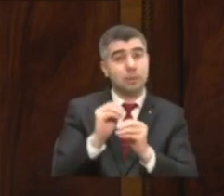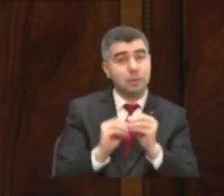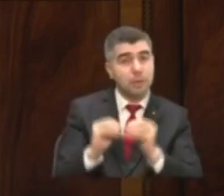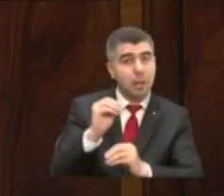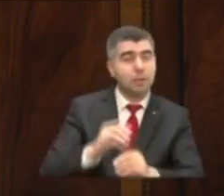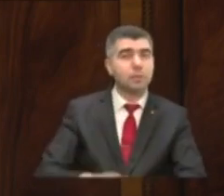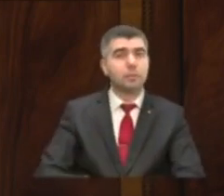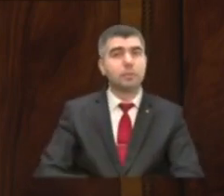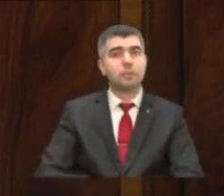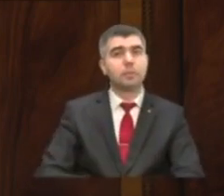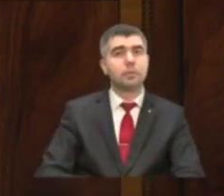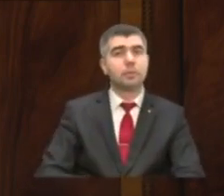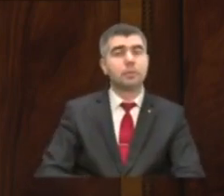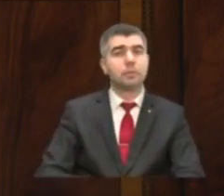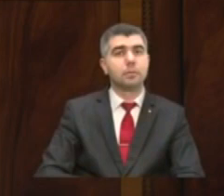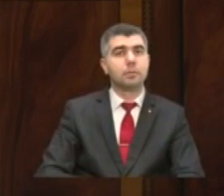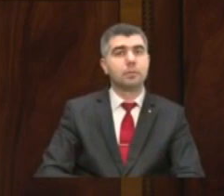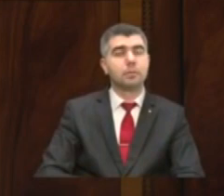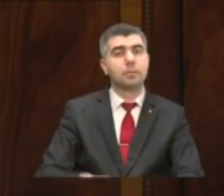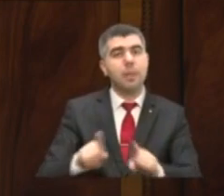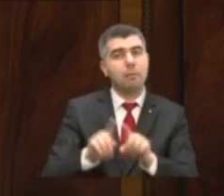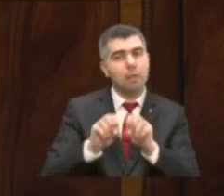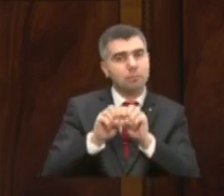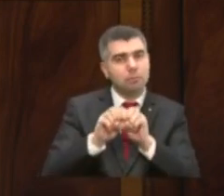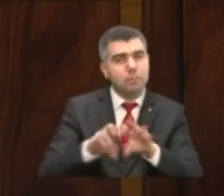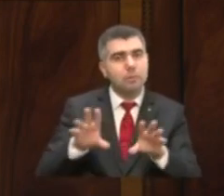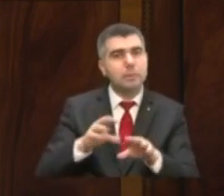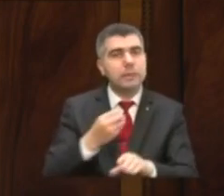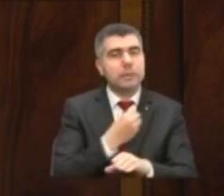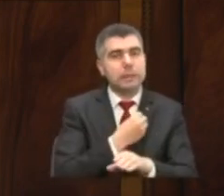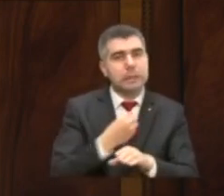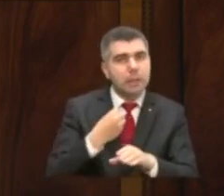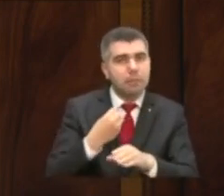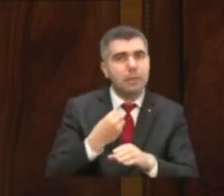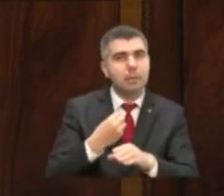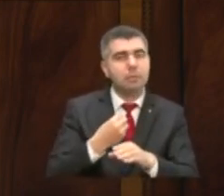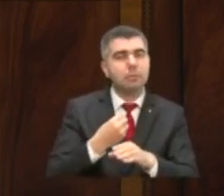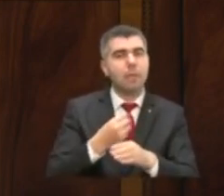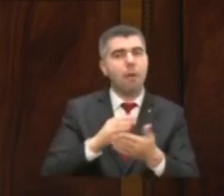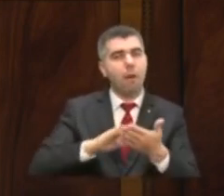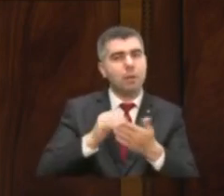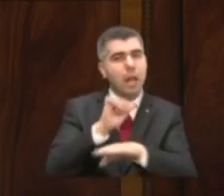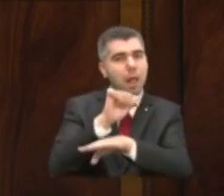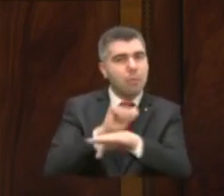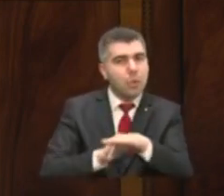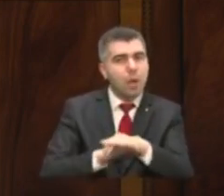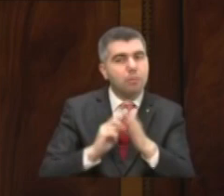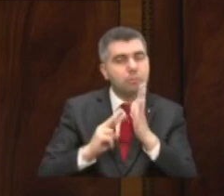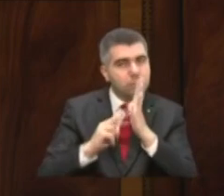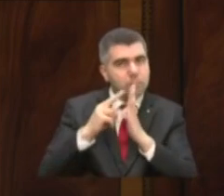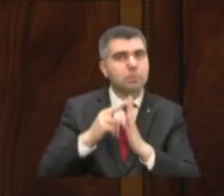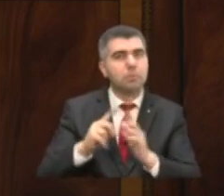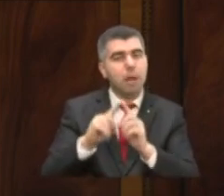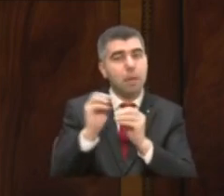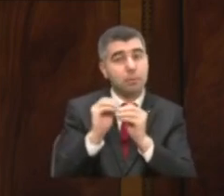هذه في قطاع الصحه، تحسين وتعميم الخدمات الصحيه في التغطيه الصحيه الشامله، حنا بدينا فيه الرفع من